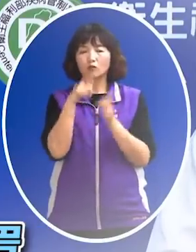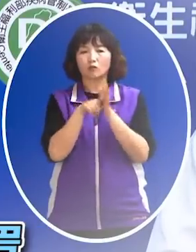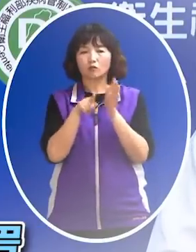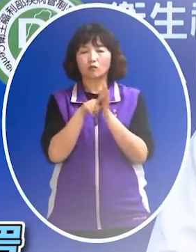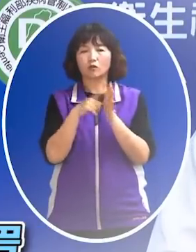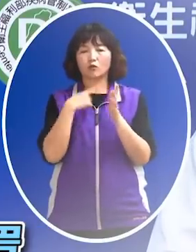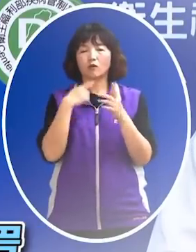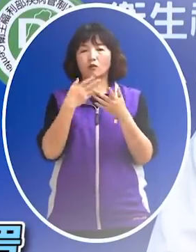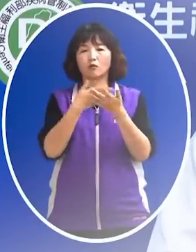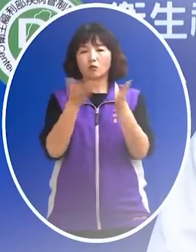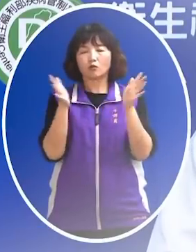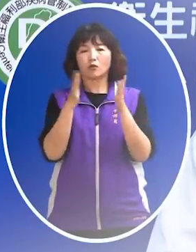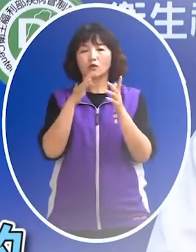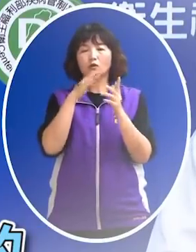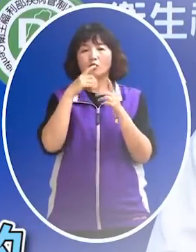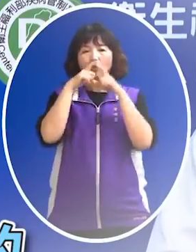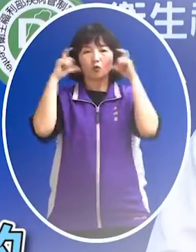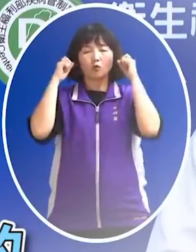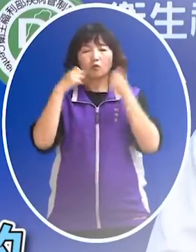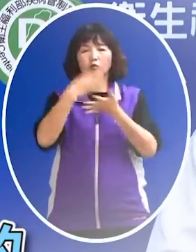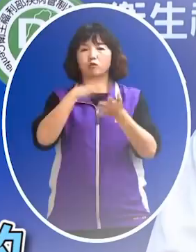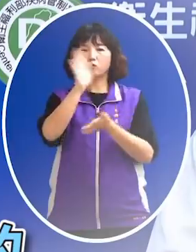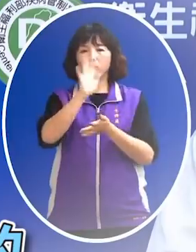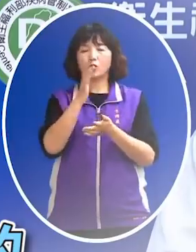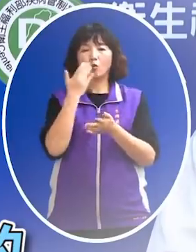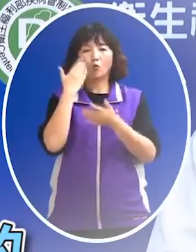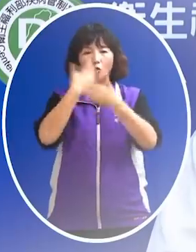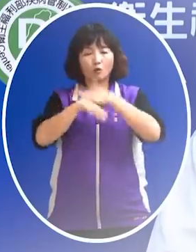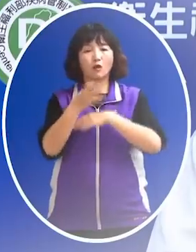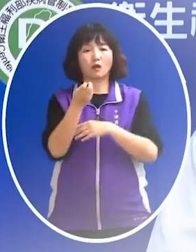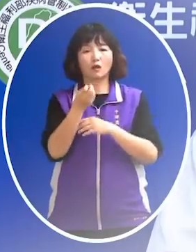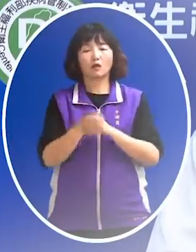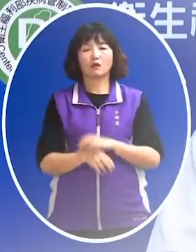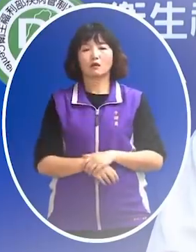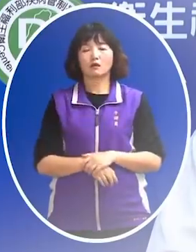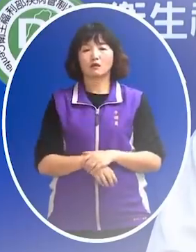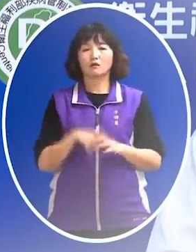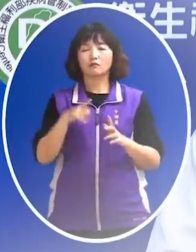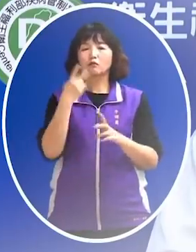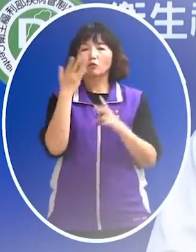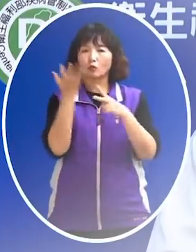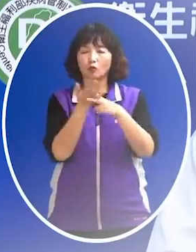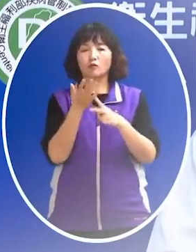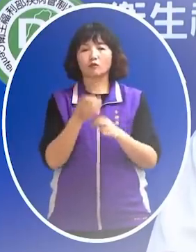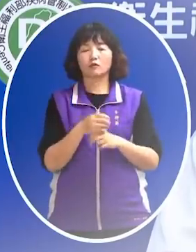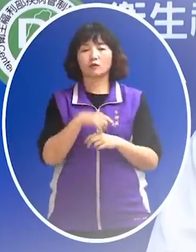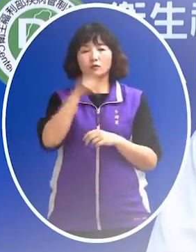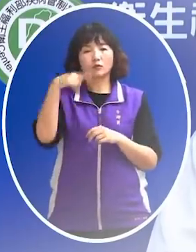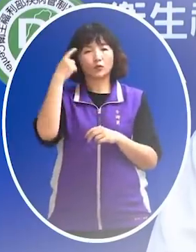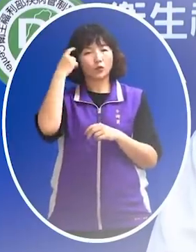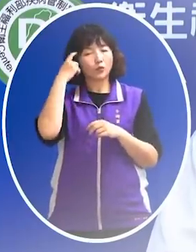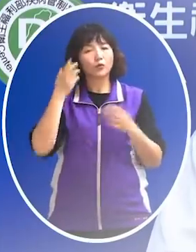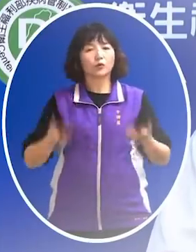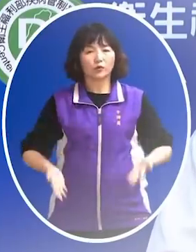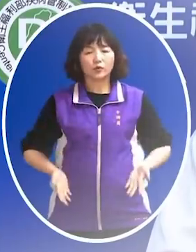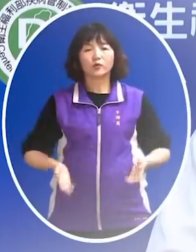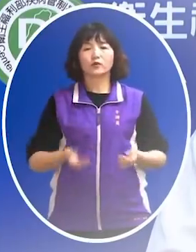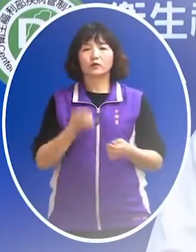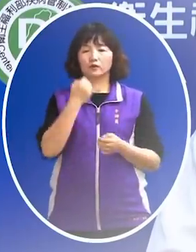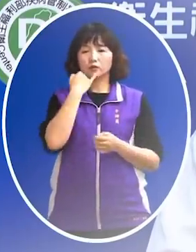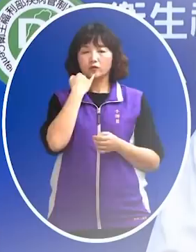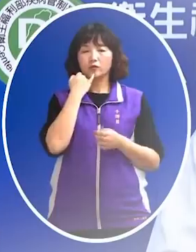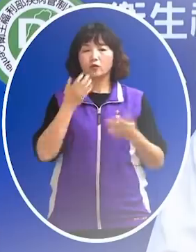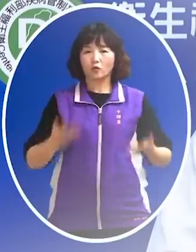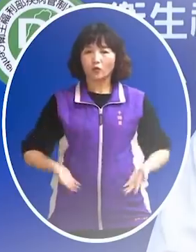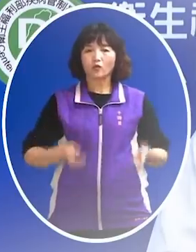就先不配发口罩。那如果没有剩余量的哈，就可以或者说他想要休息哈，那就可